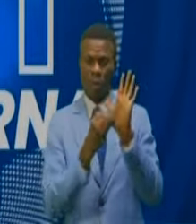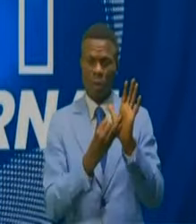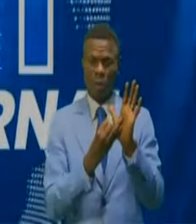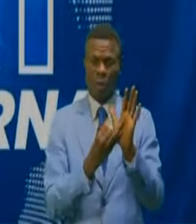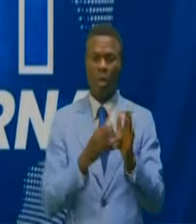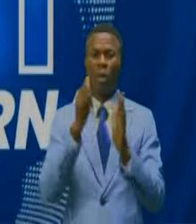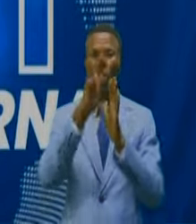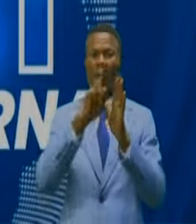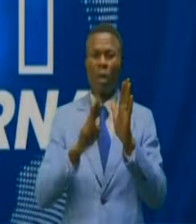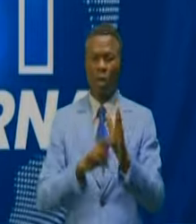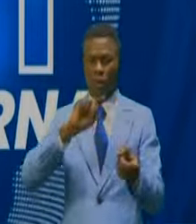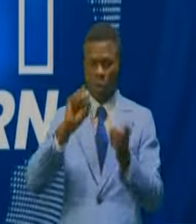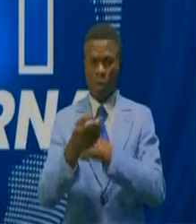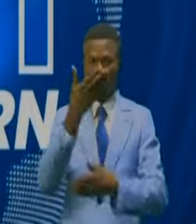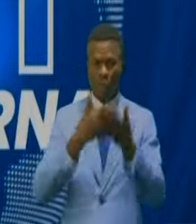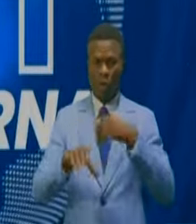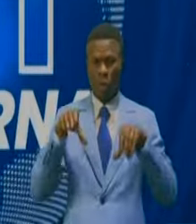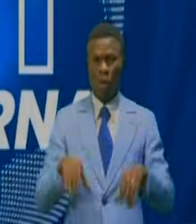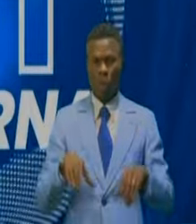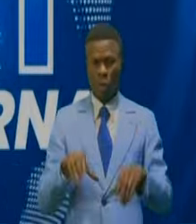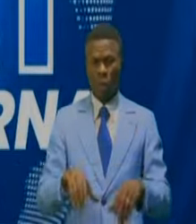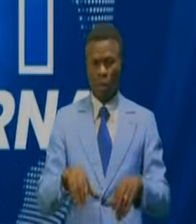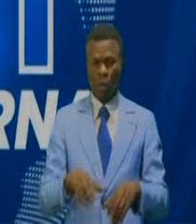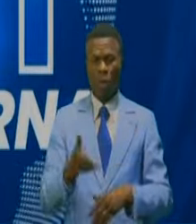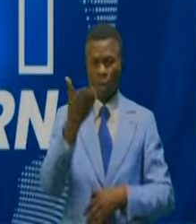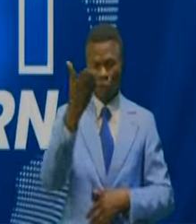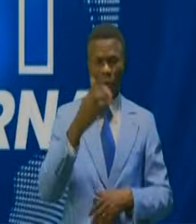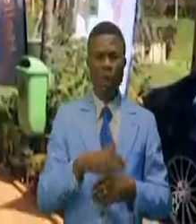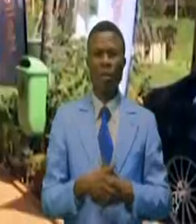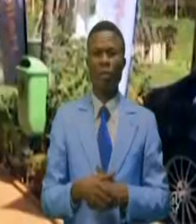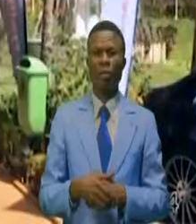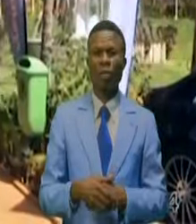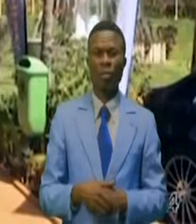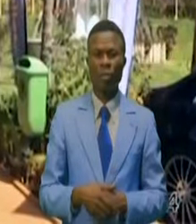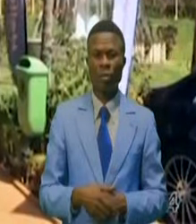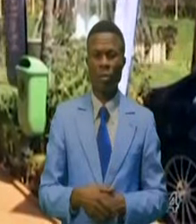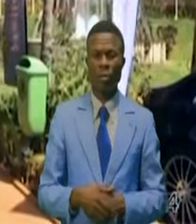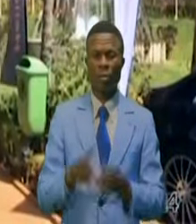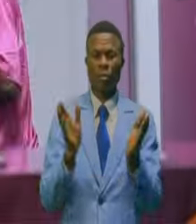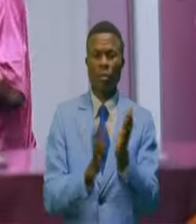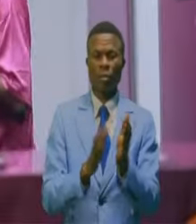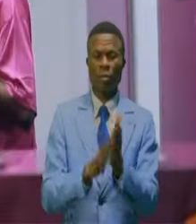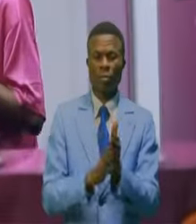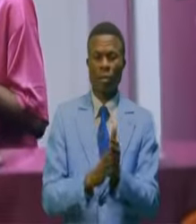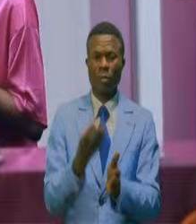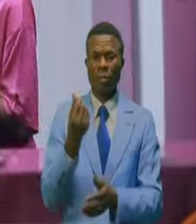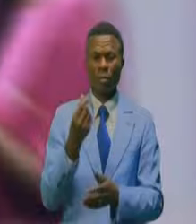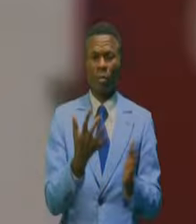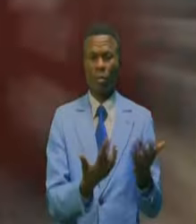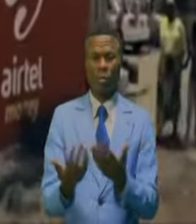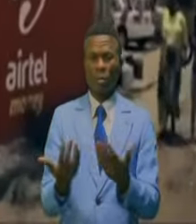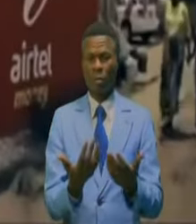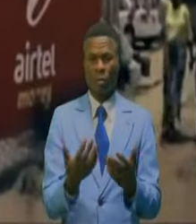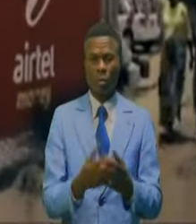portant réglementation de change en RDC. Eugénie Dadachabani. Les établissements de la monnaie électronique, j'ai